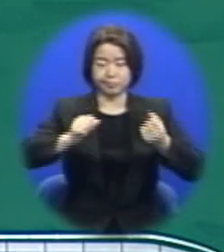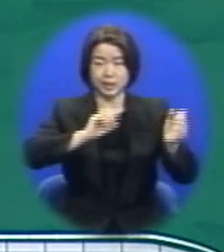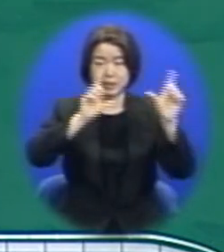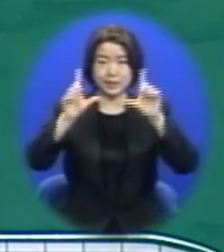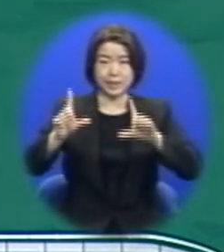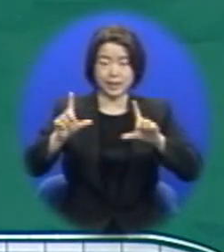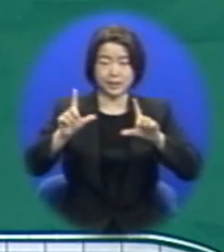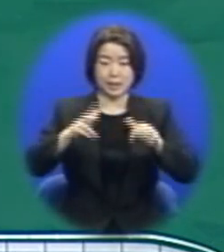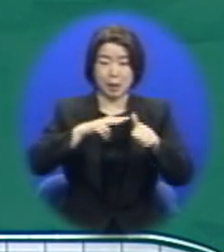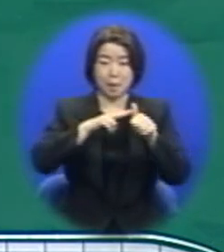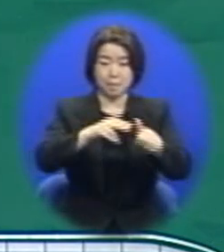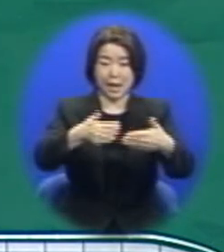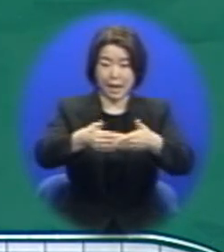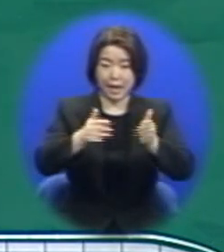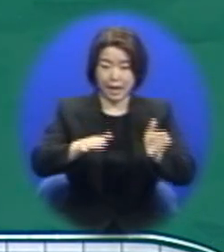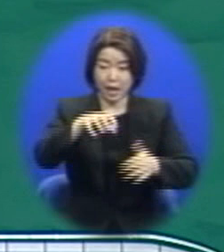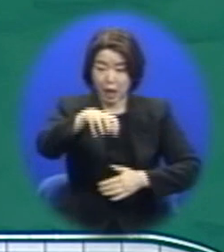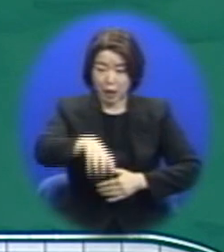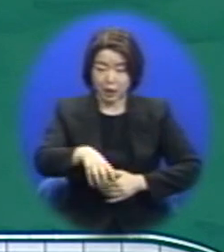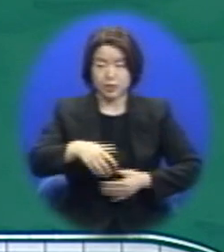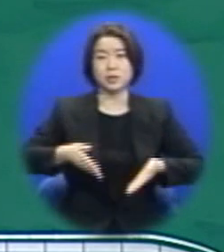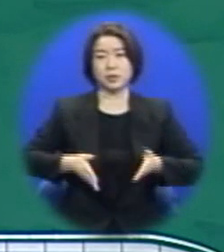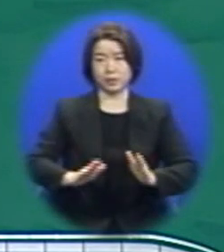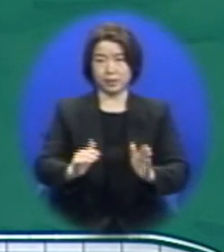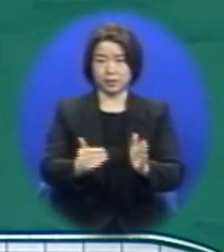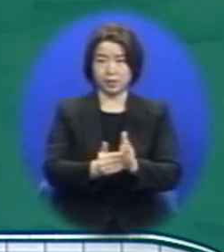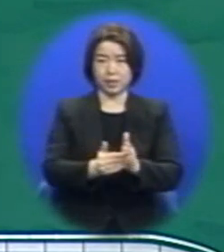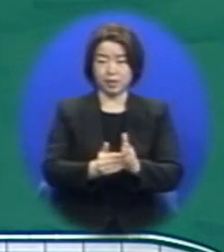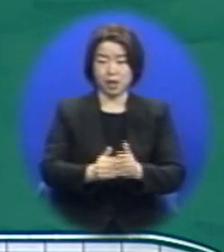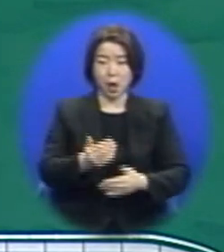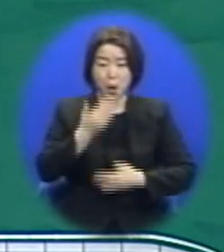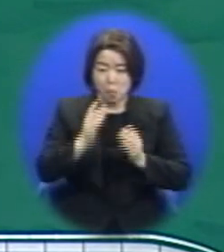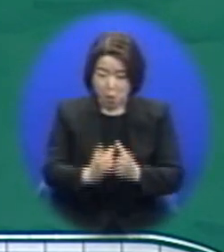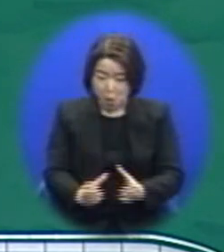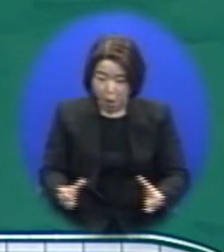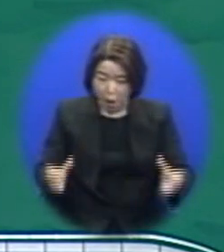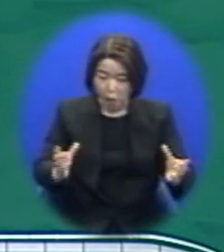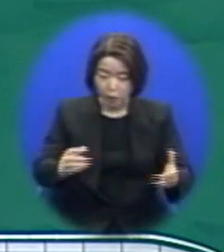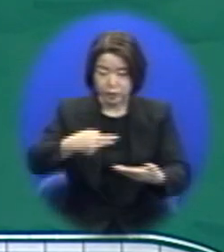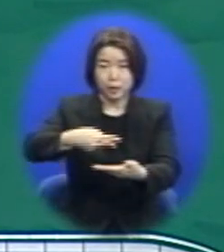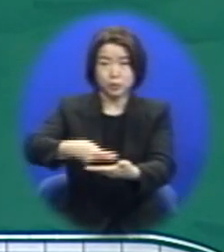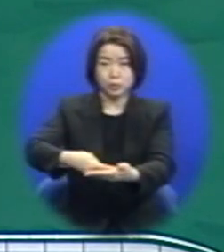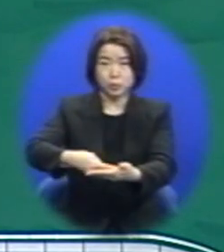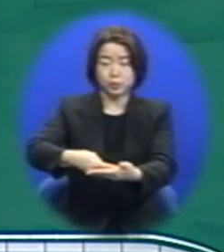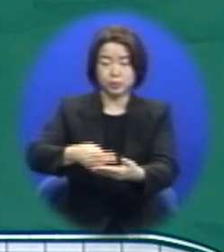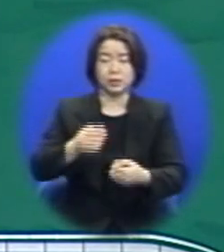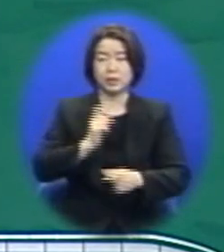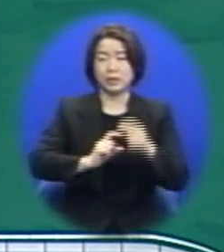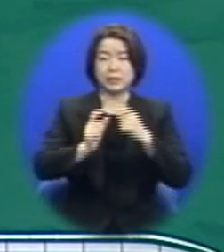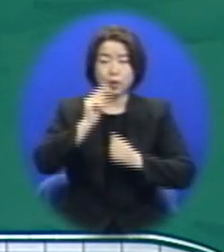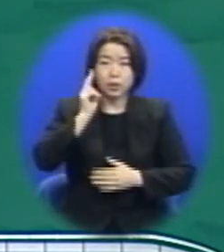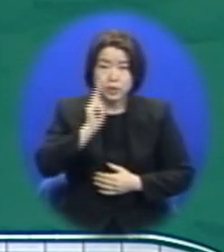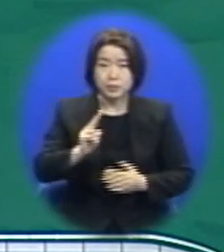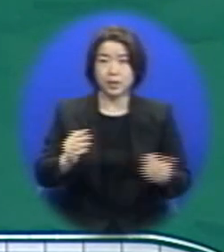마구간에 거기서 태어나시죠. 그리고 구유에 누이시고 더 끔찍한 것은